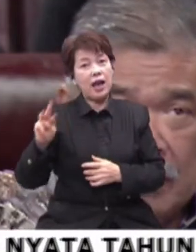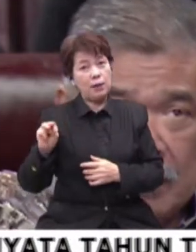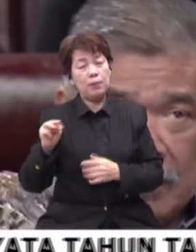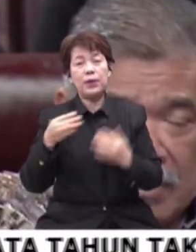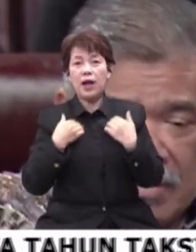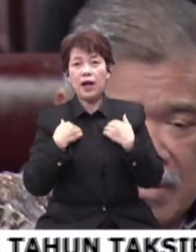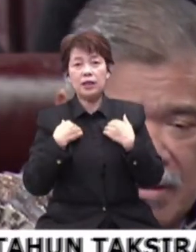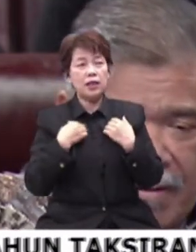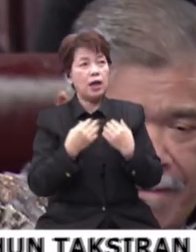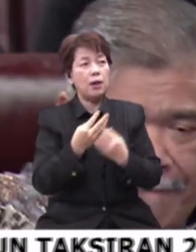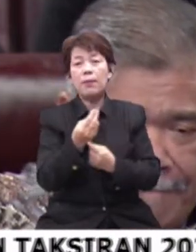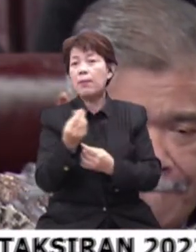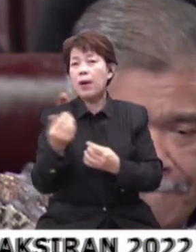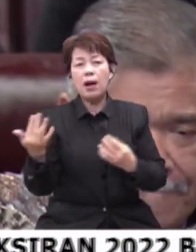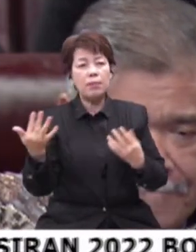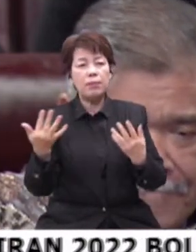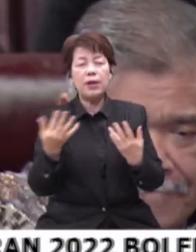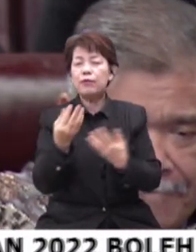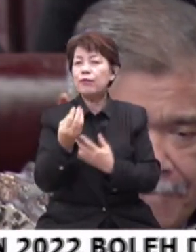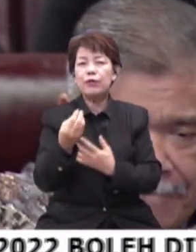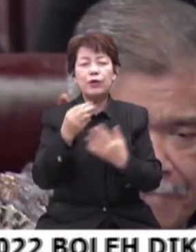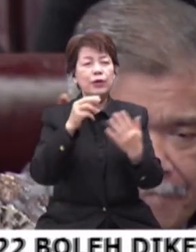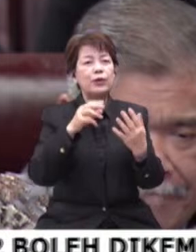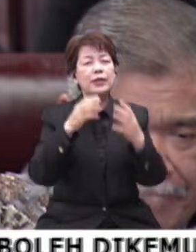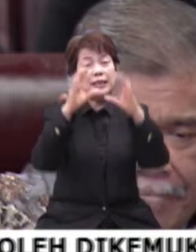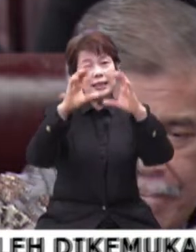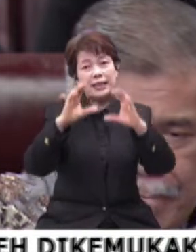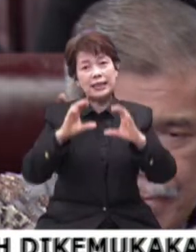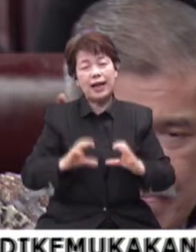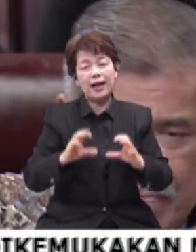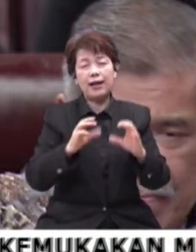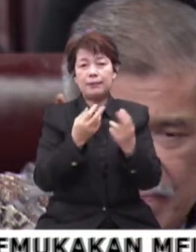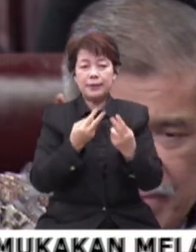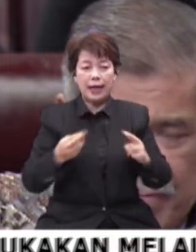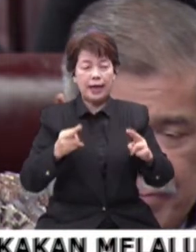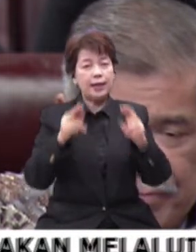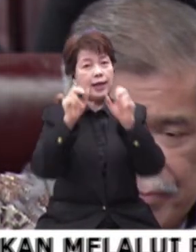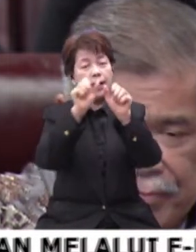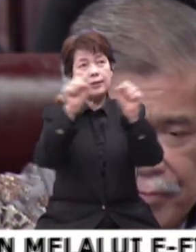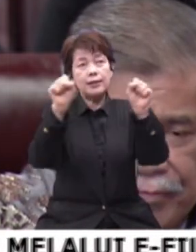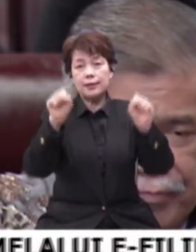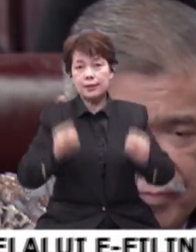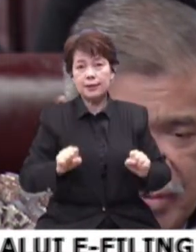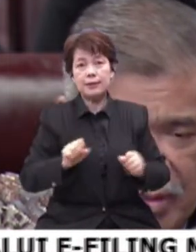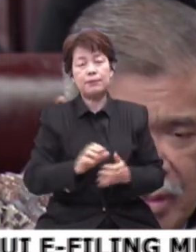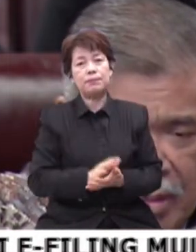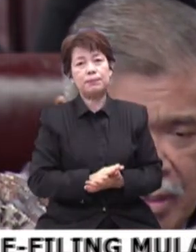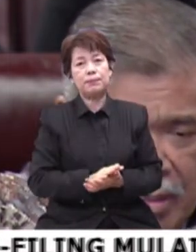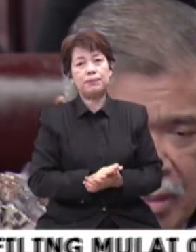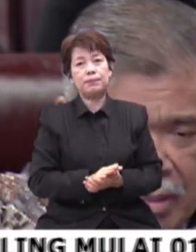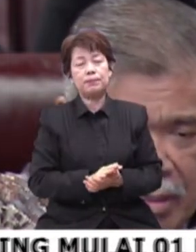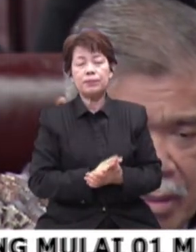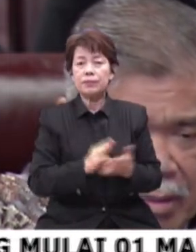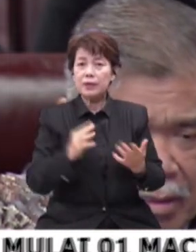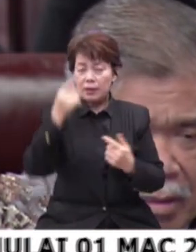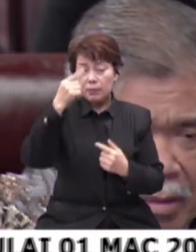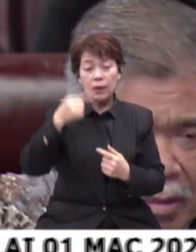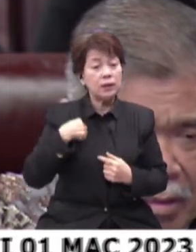ada beberapa cara juga ya yang kita telah sistem kita untuk kita